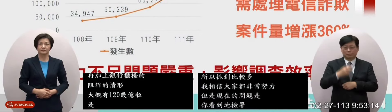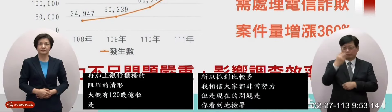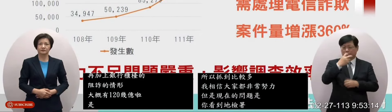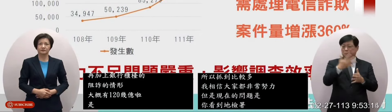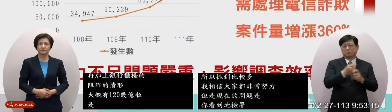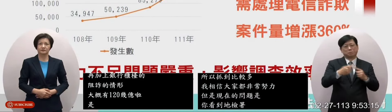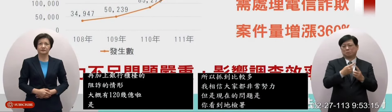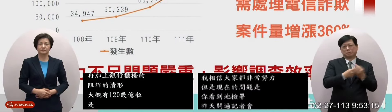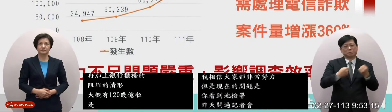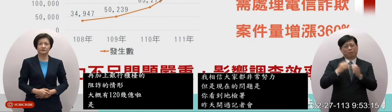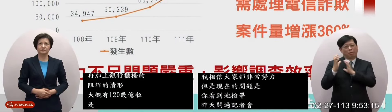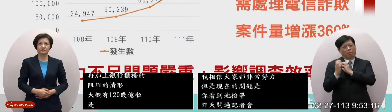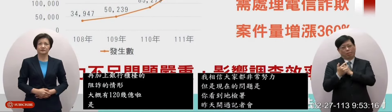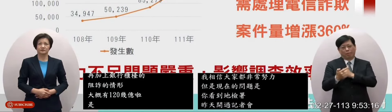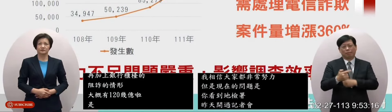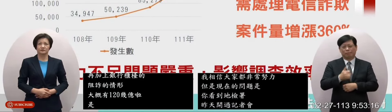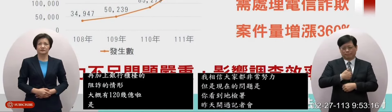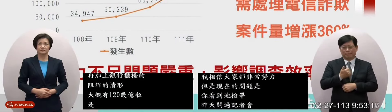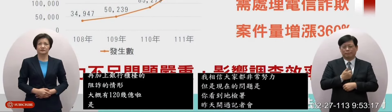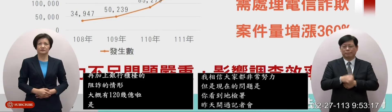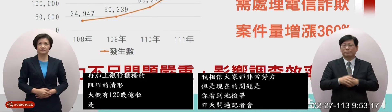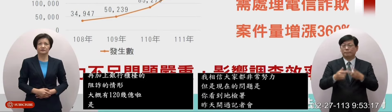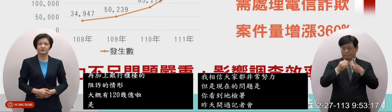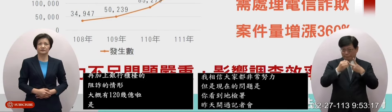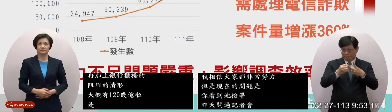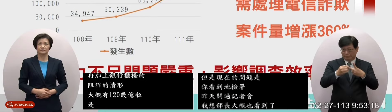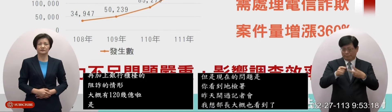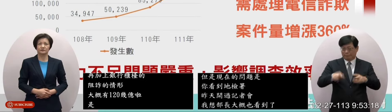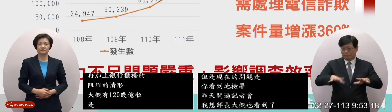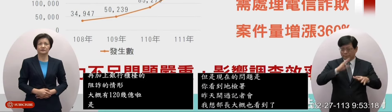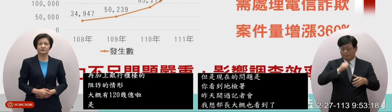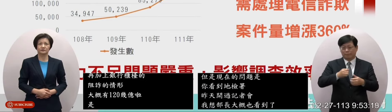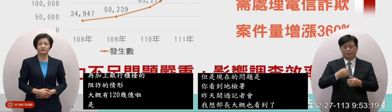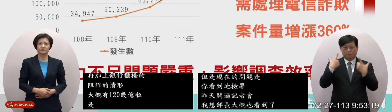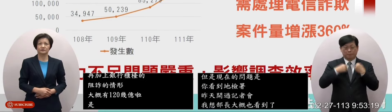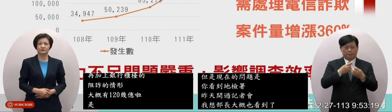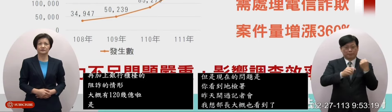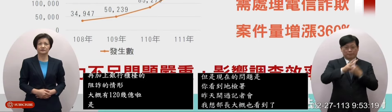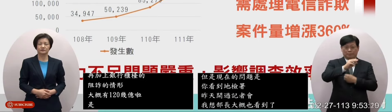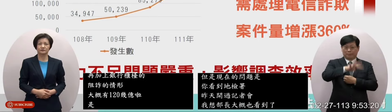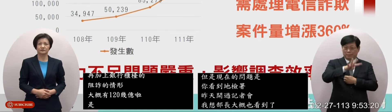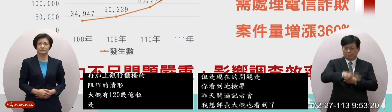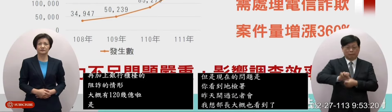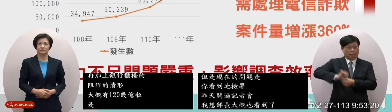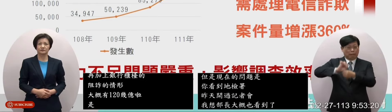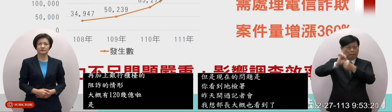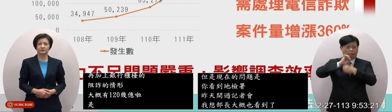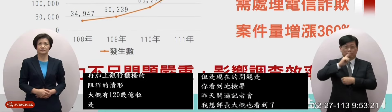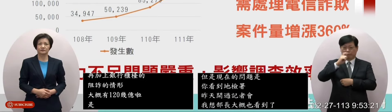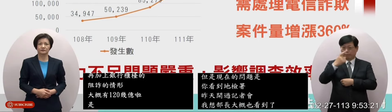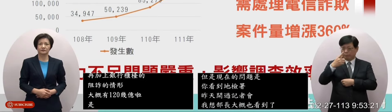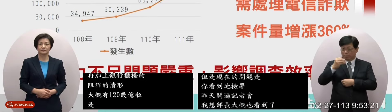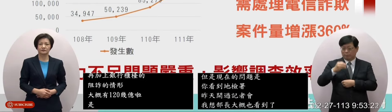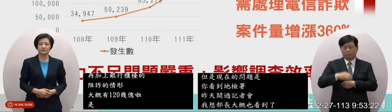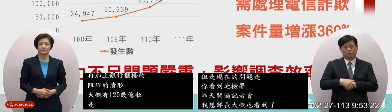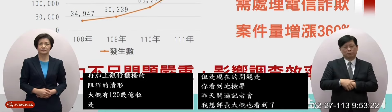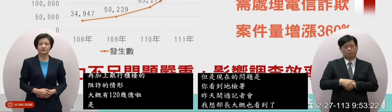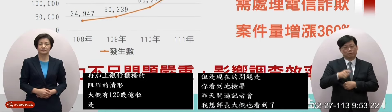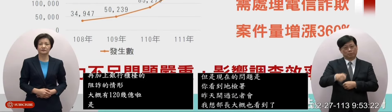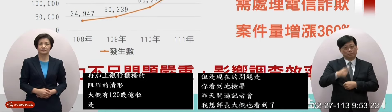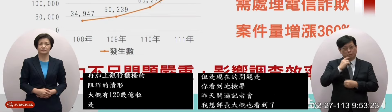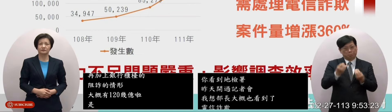人力负担真的是相当重。第二个，它的数量，从34000件涨到16万件，这个